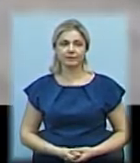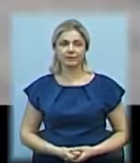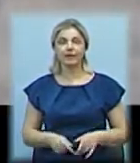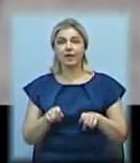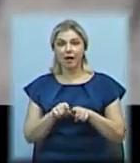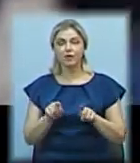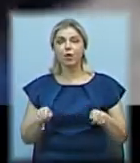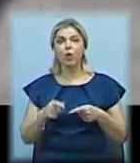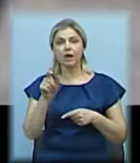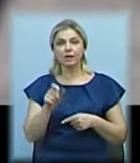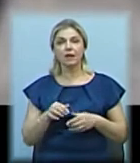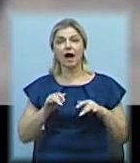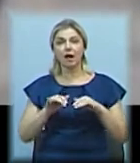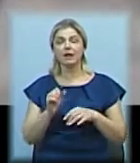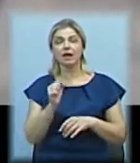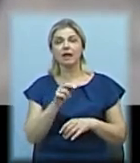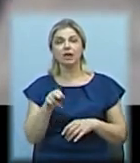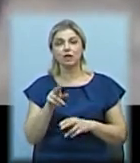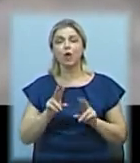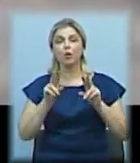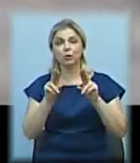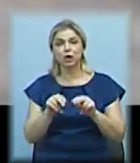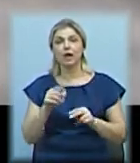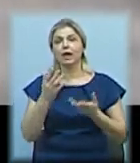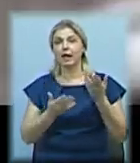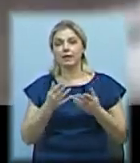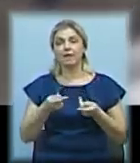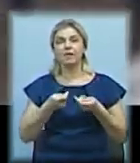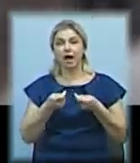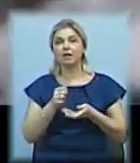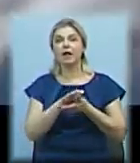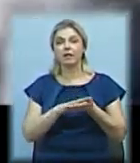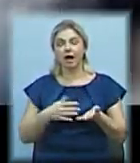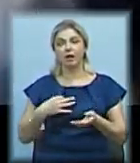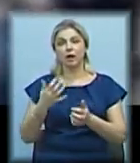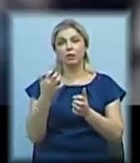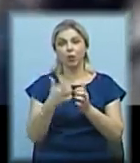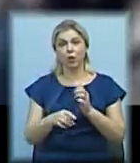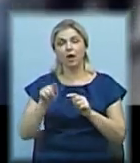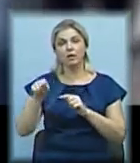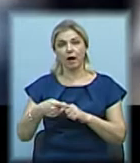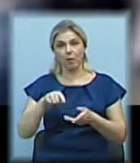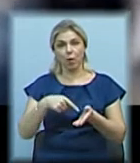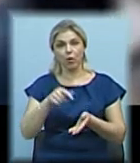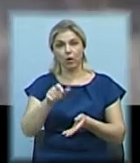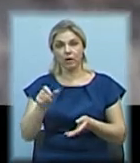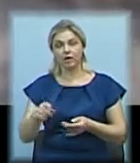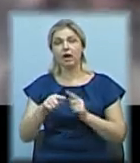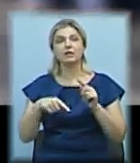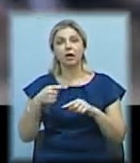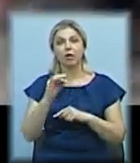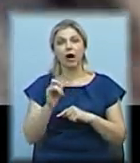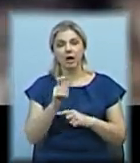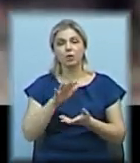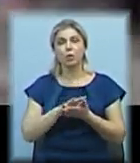Також організатор акції Олександр Дяченко пообіцяв, якщо влада і надалі ігноруватиме вимоги городян, то наступного разу